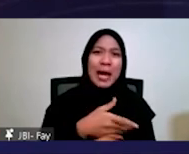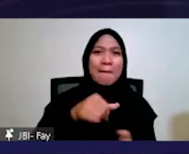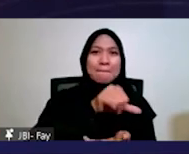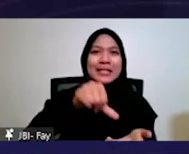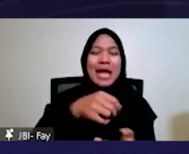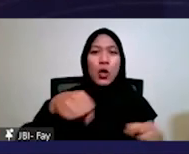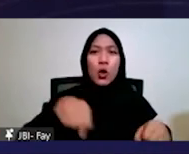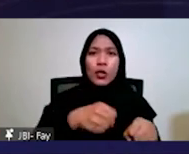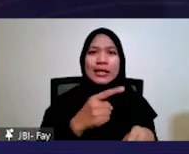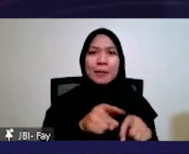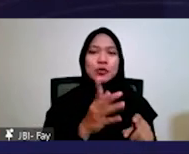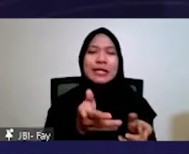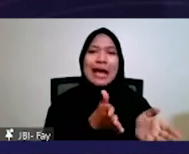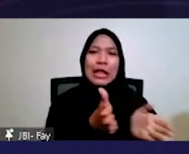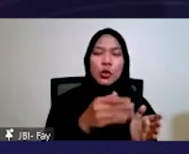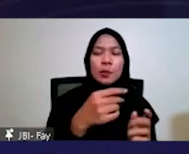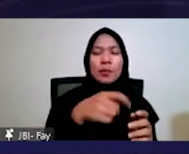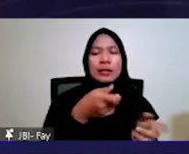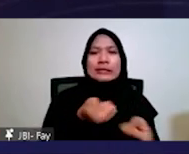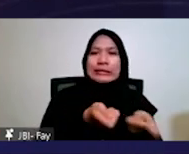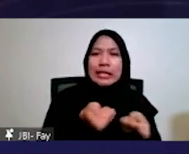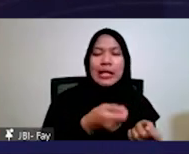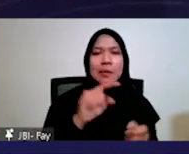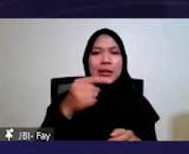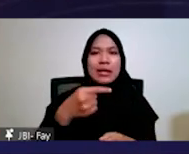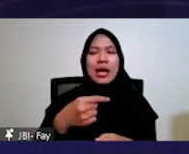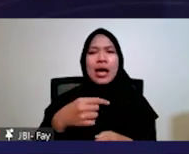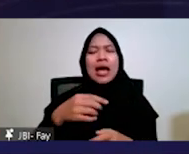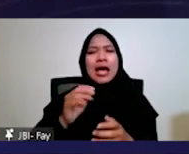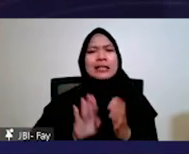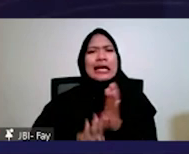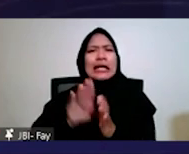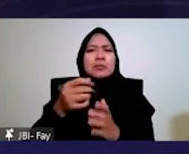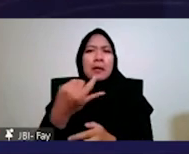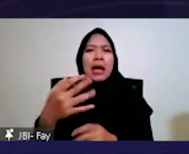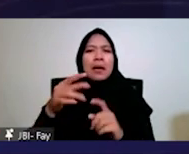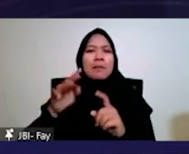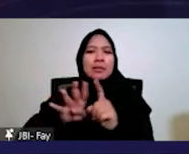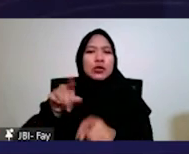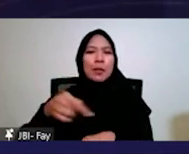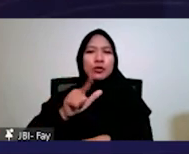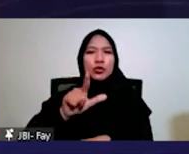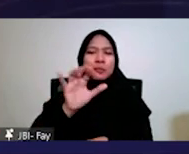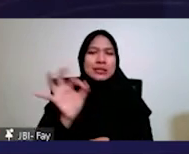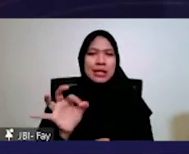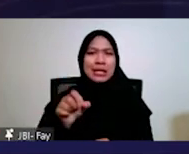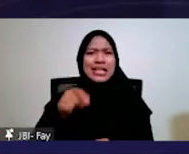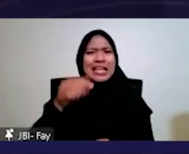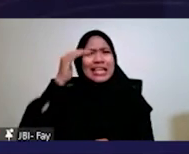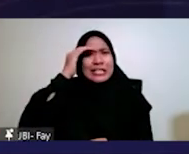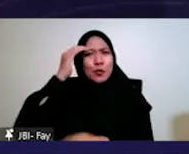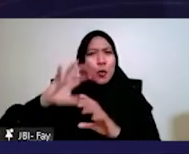oleh pemerintah impress 11,4 tujuh persen ini yang menjadi isu Wow kita dari